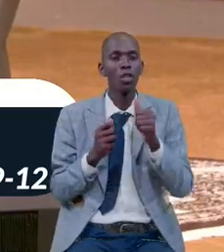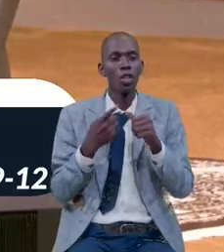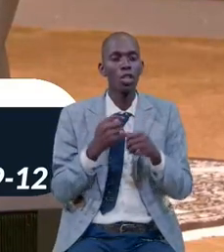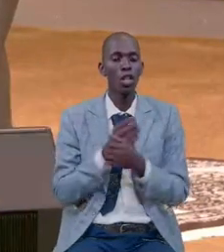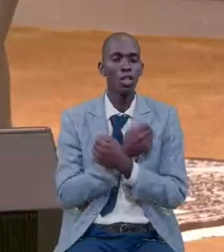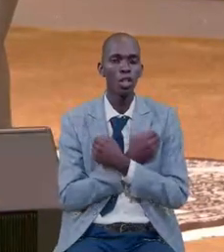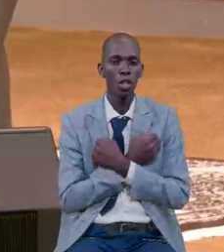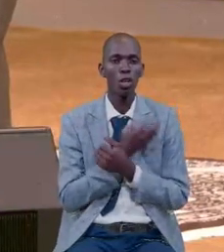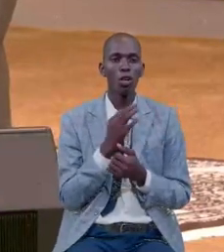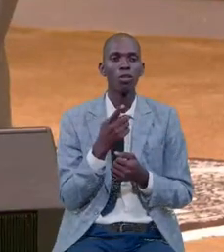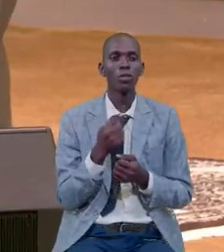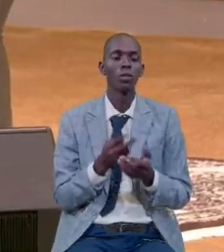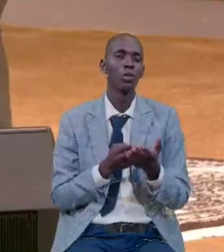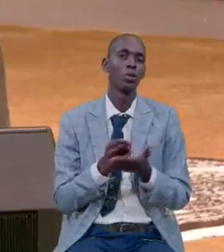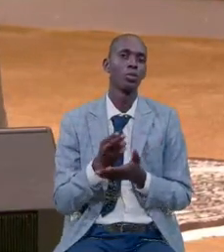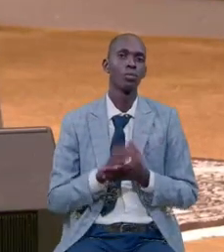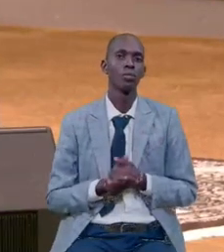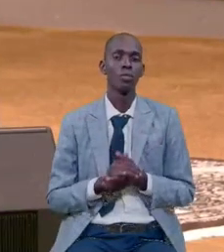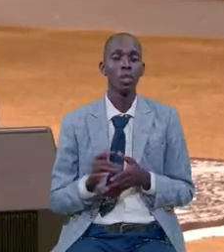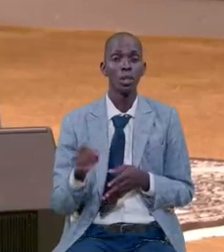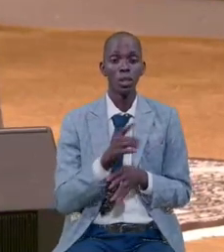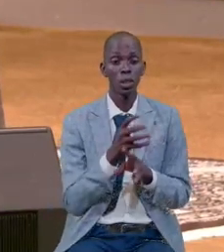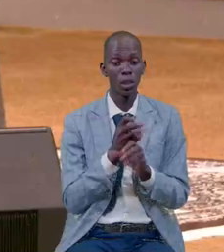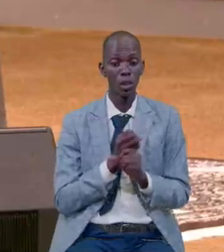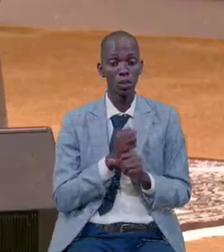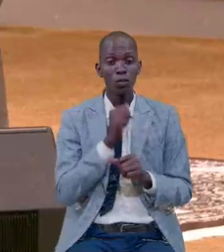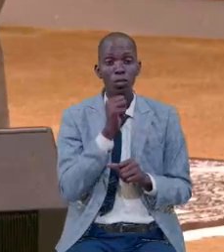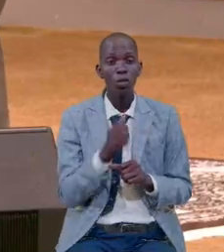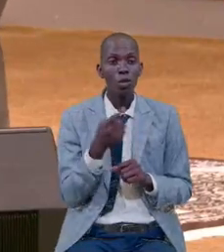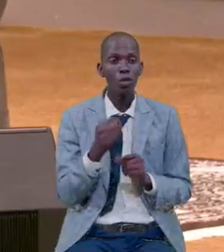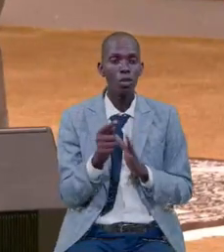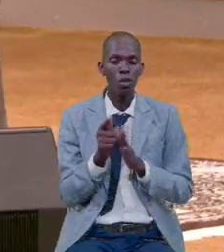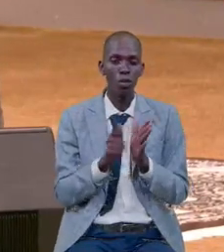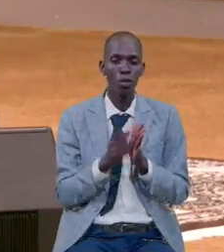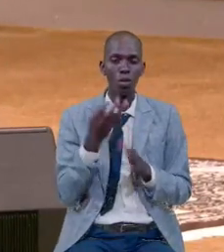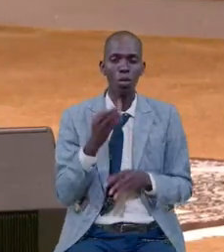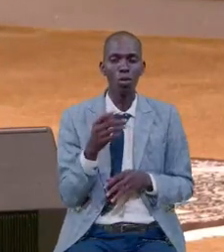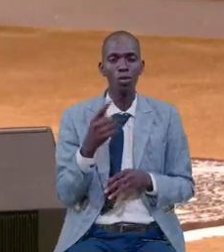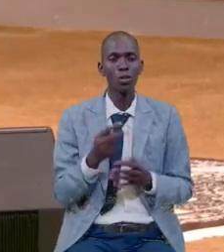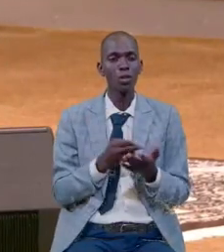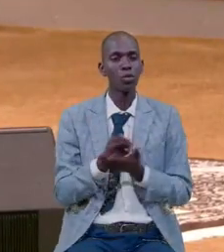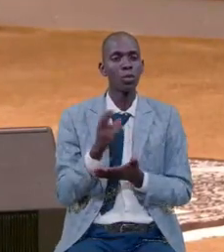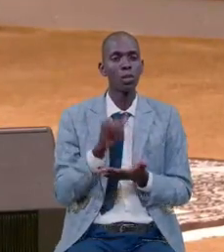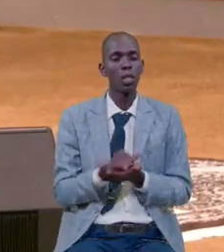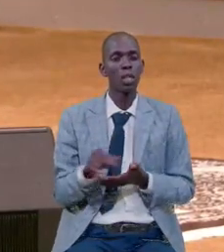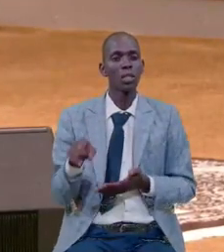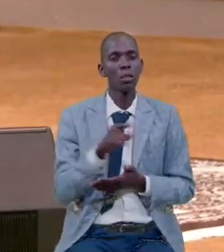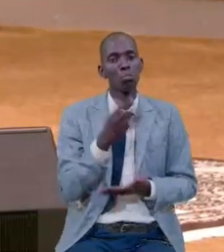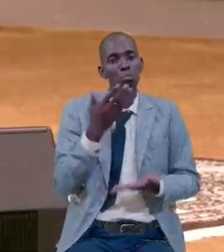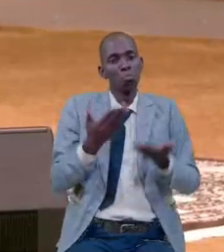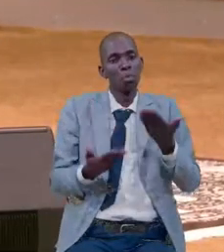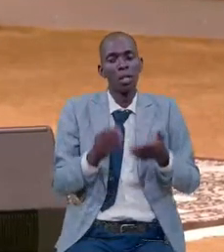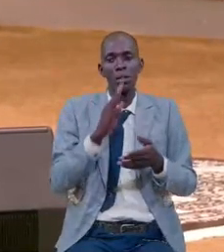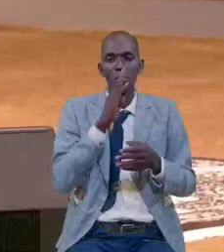la vérité pour être sauvés. Ils n'ont pas reçu l'amour de la vérité pour être